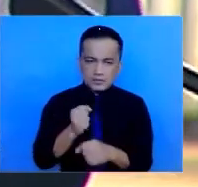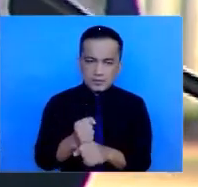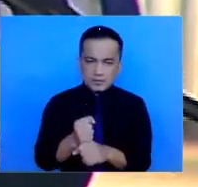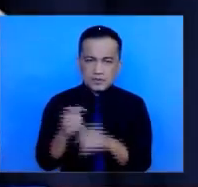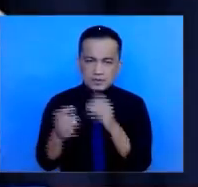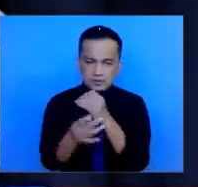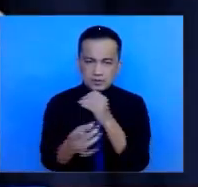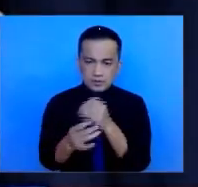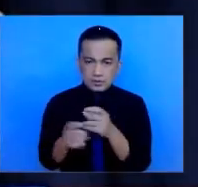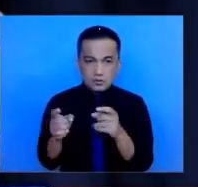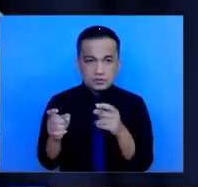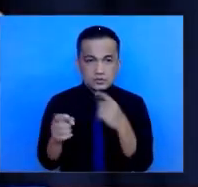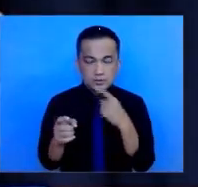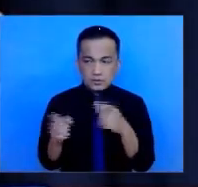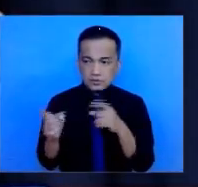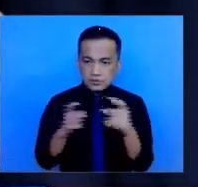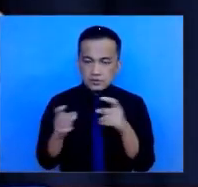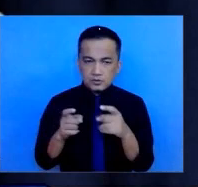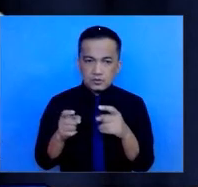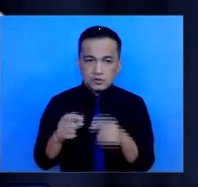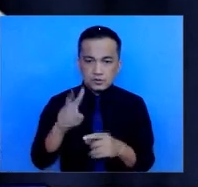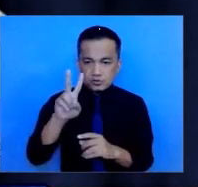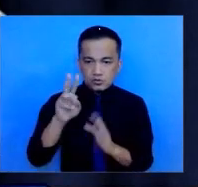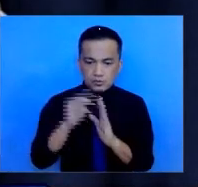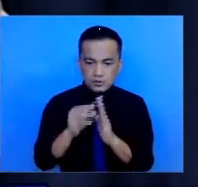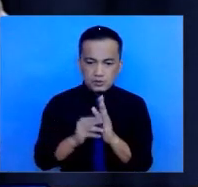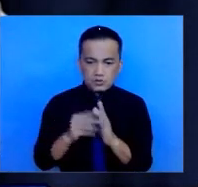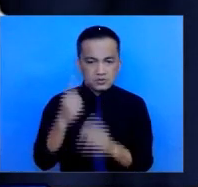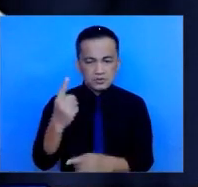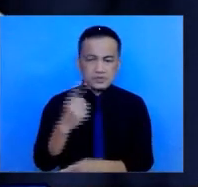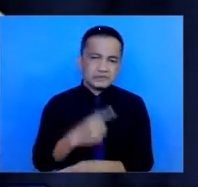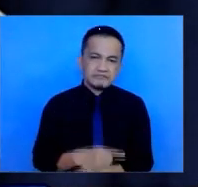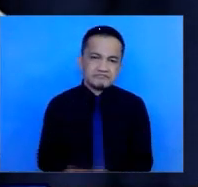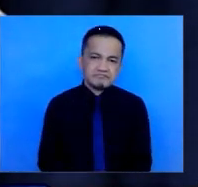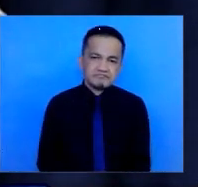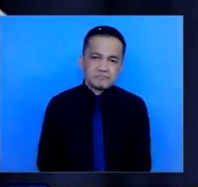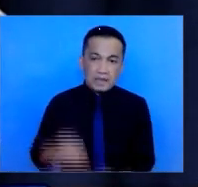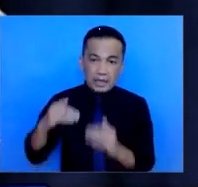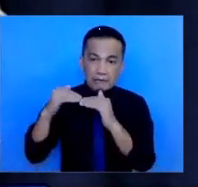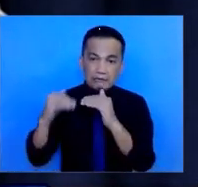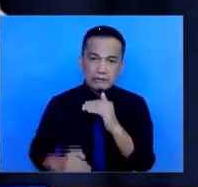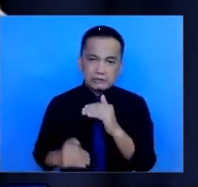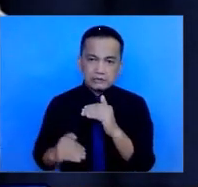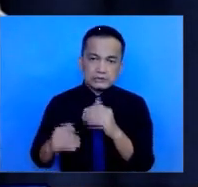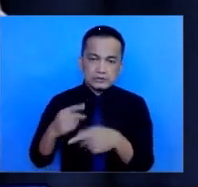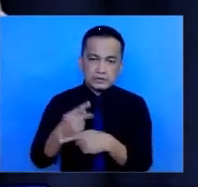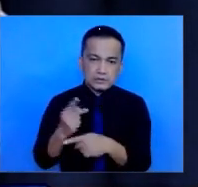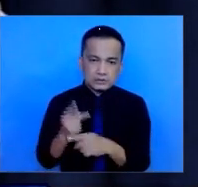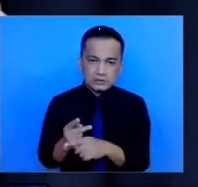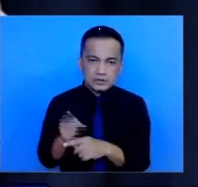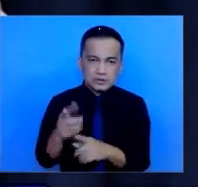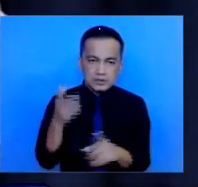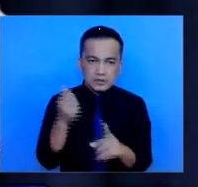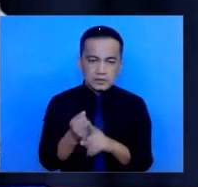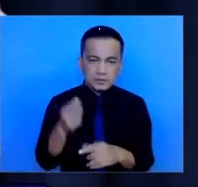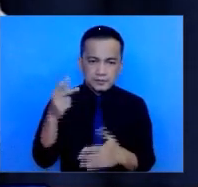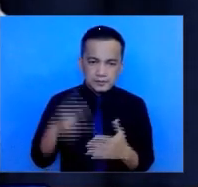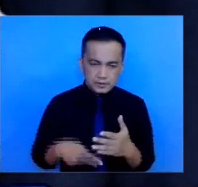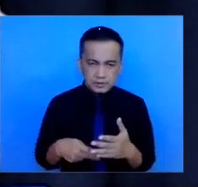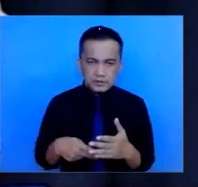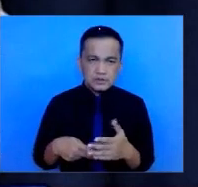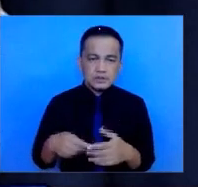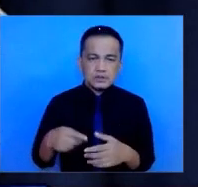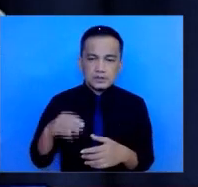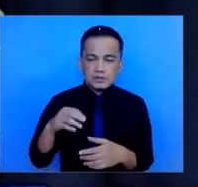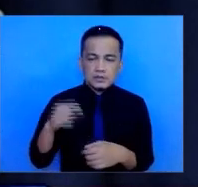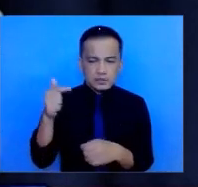million barrels a day less output, it will affect the prices of fuel